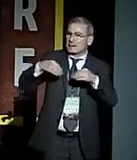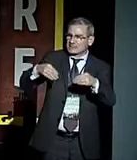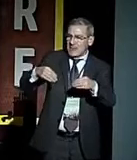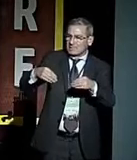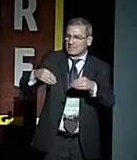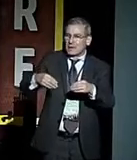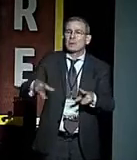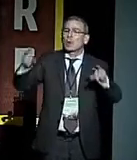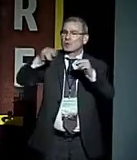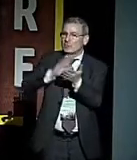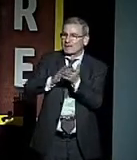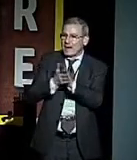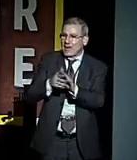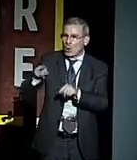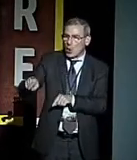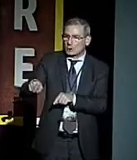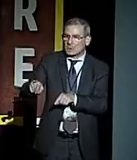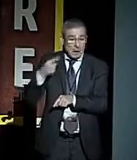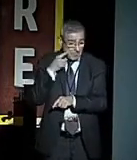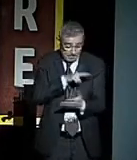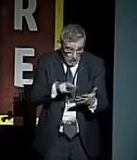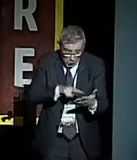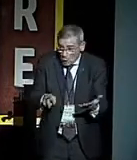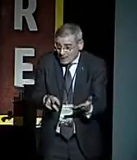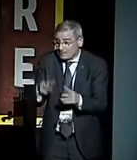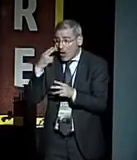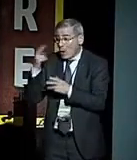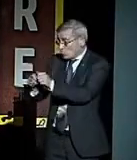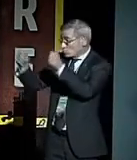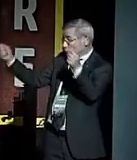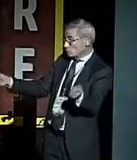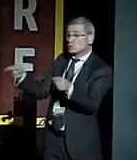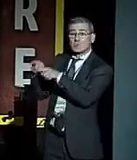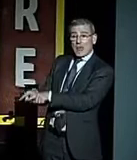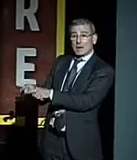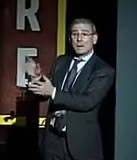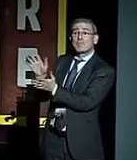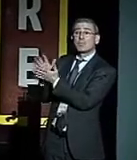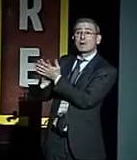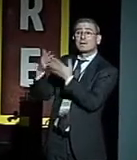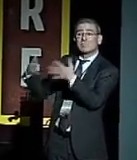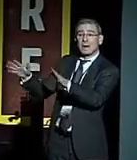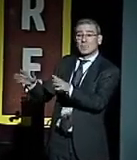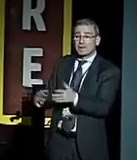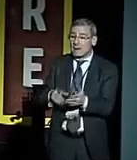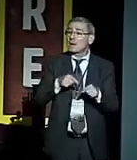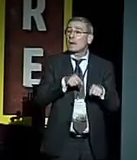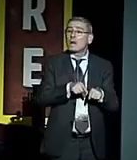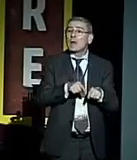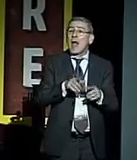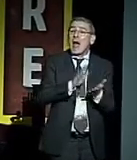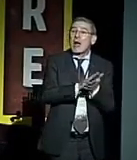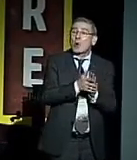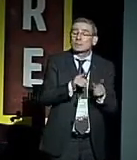stati rinnovati gli accordi. Non ho mai visto quegli accordi se non sui giornali e su internet una volta pubblicati, perché quegli accordi non passano dal